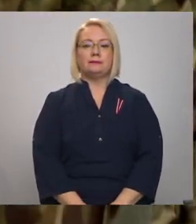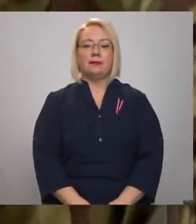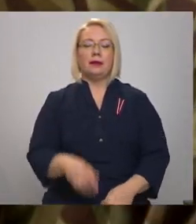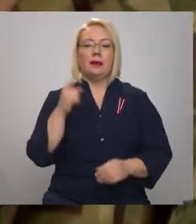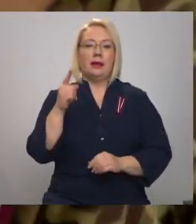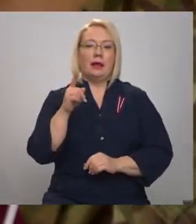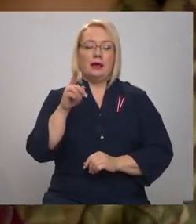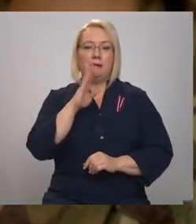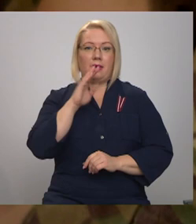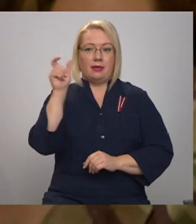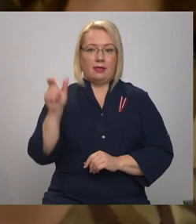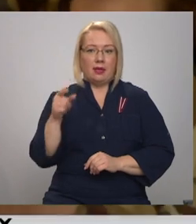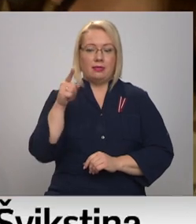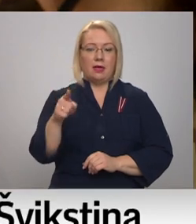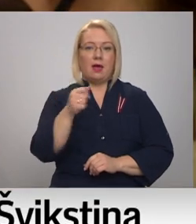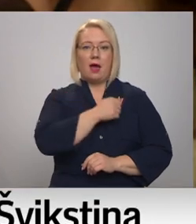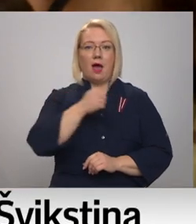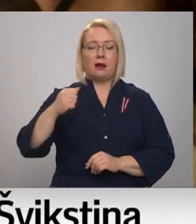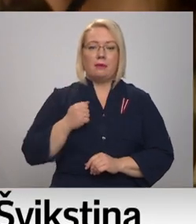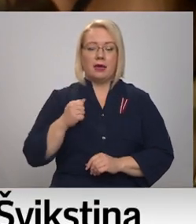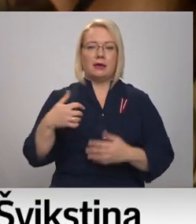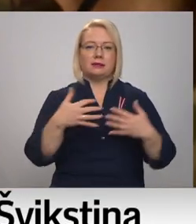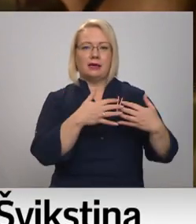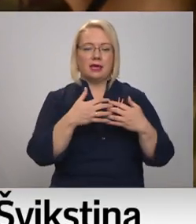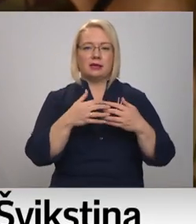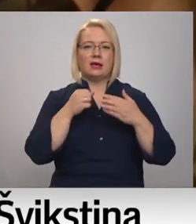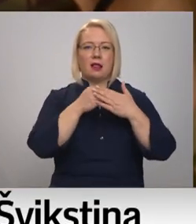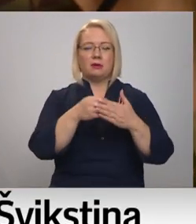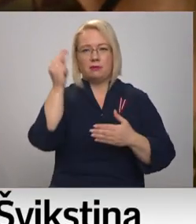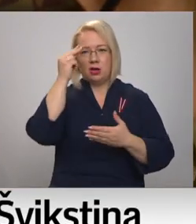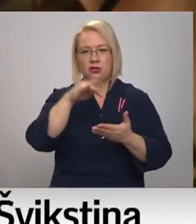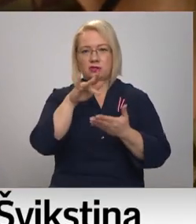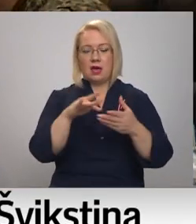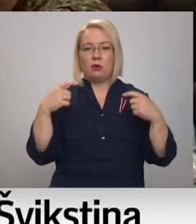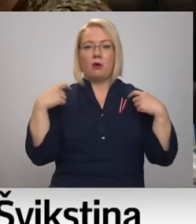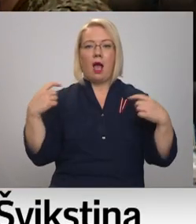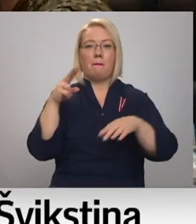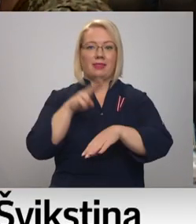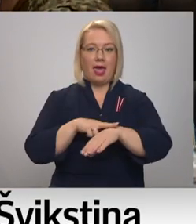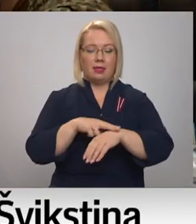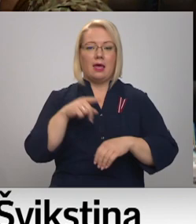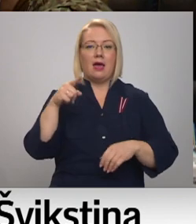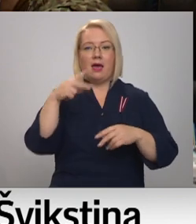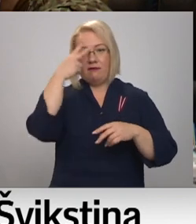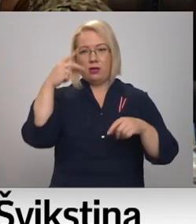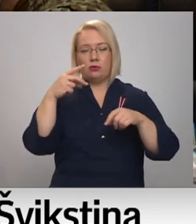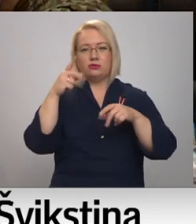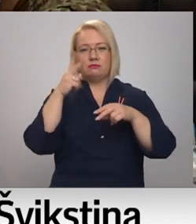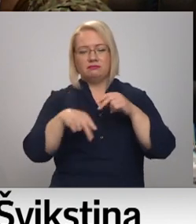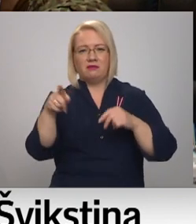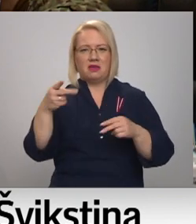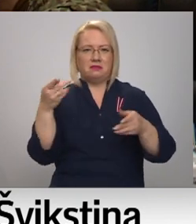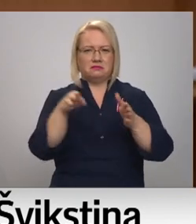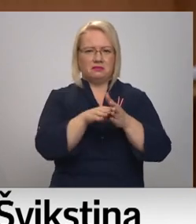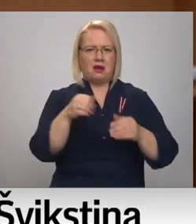Kristīne Švikstiņa ir Nacionālo bruņoto spēku kaujas atbalsta un nodrošinājuma mācību centra kapteina. Pēc vidusskolas beigšanas viņai nebija plāna pievienoties